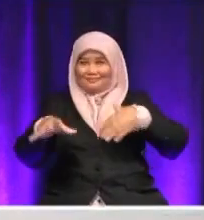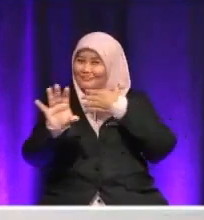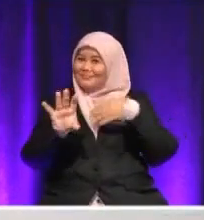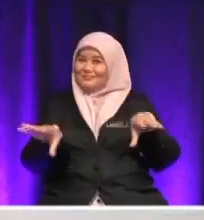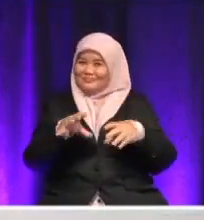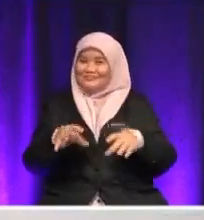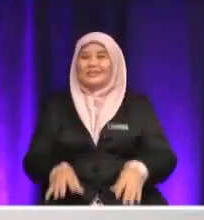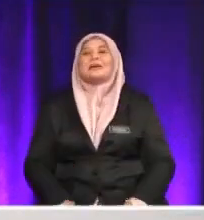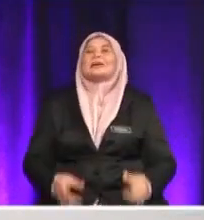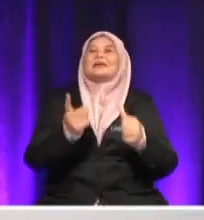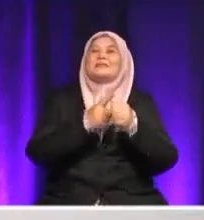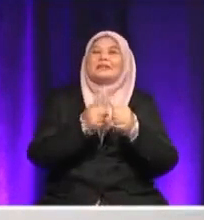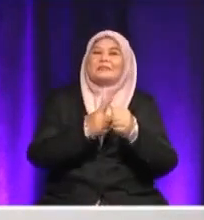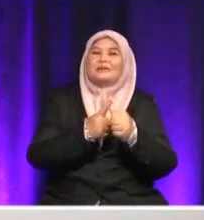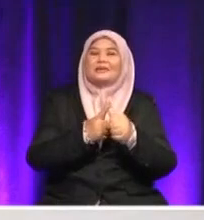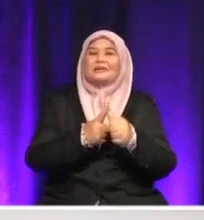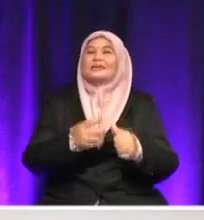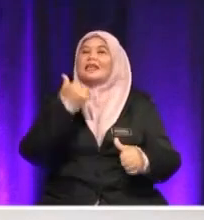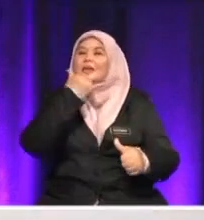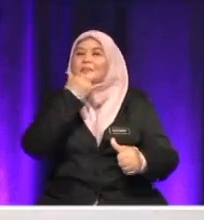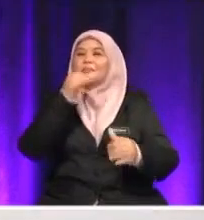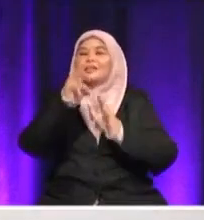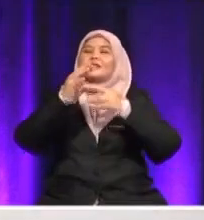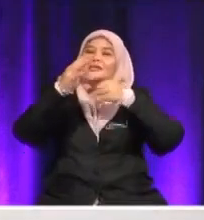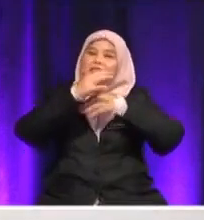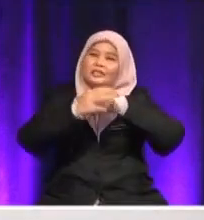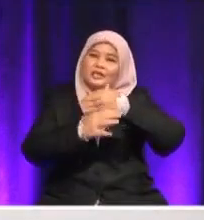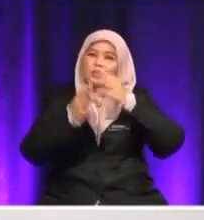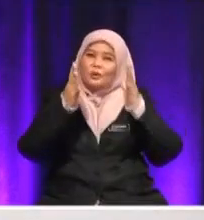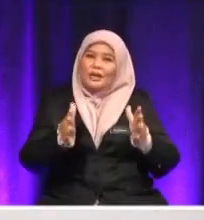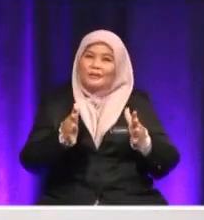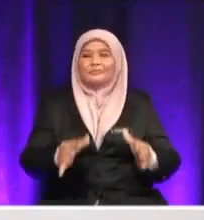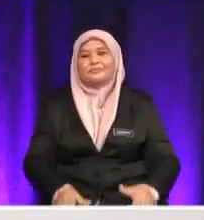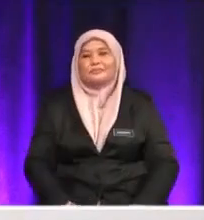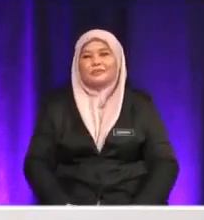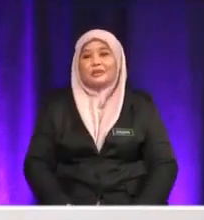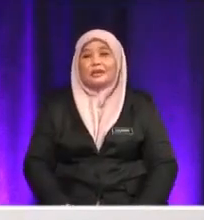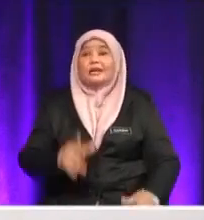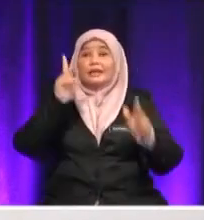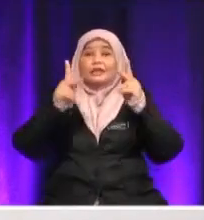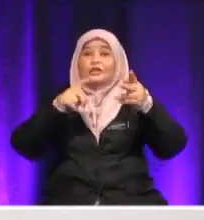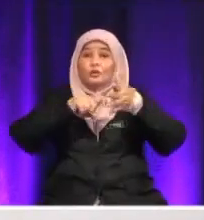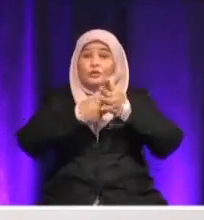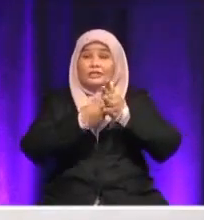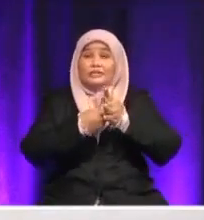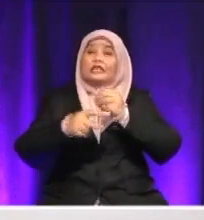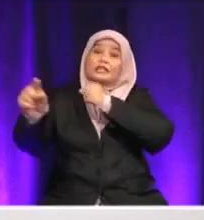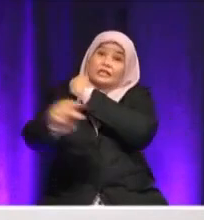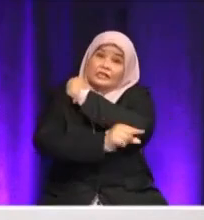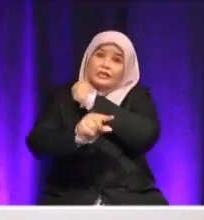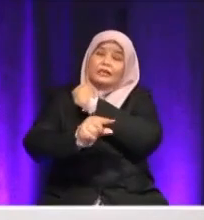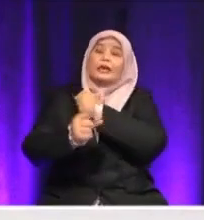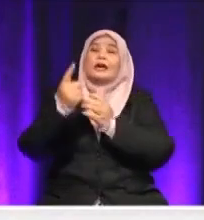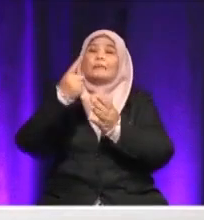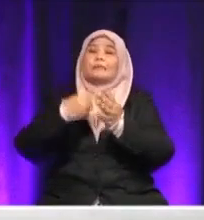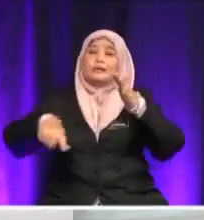Okey, pertama kesalahan ialah mencederakan okay. Orang. Okey. Kalau ingat balik kata kunci kisos ialah apabila dia